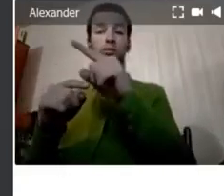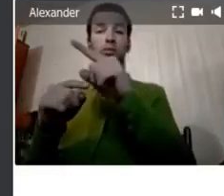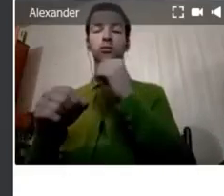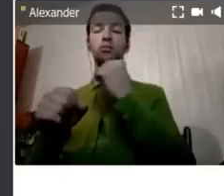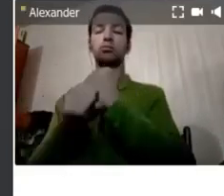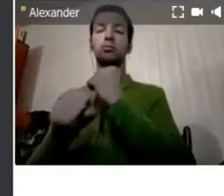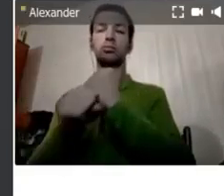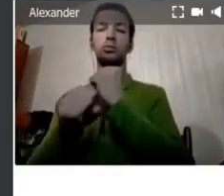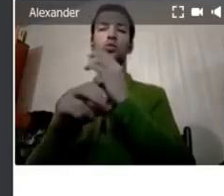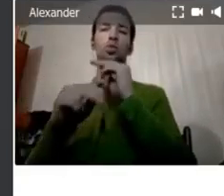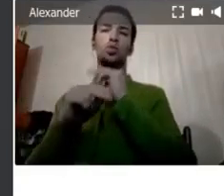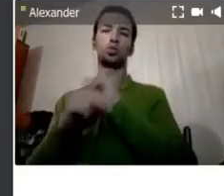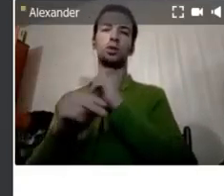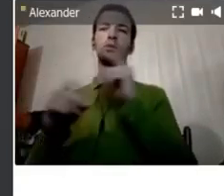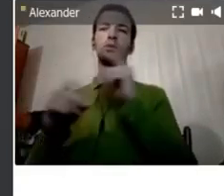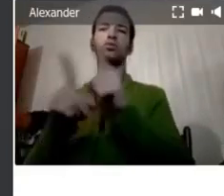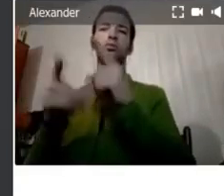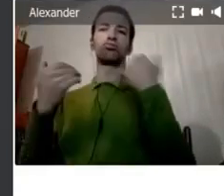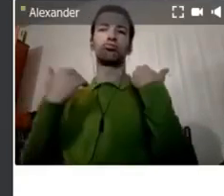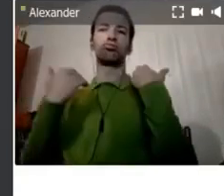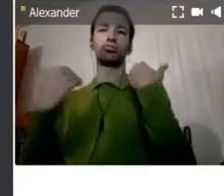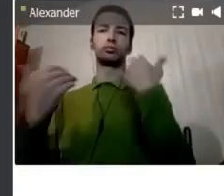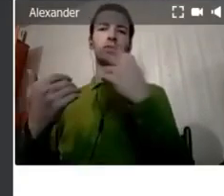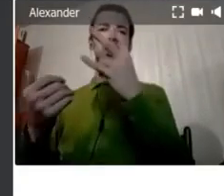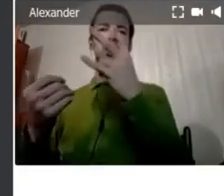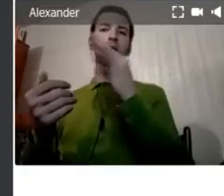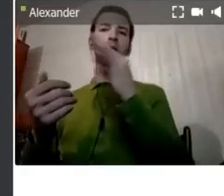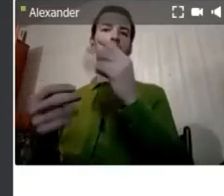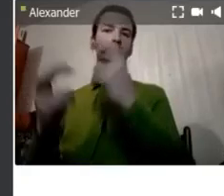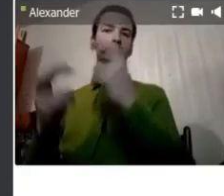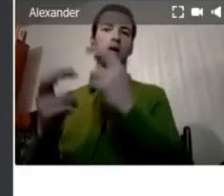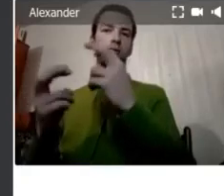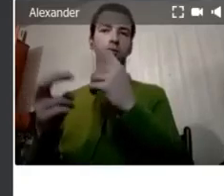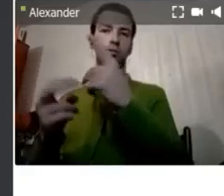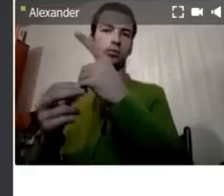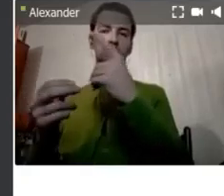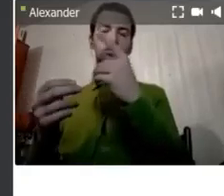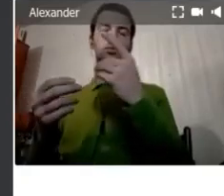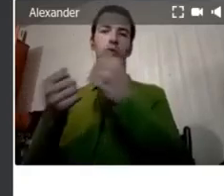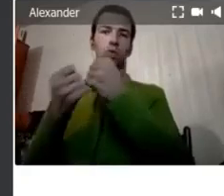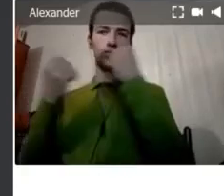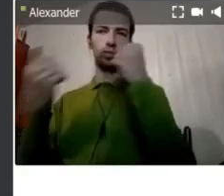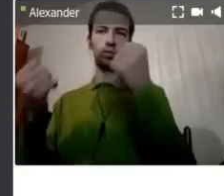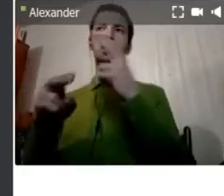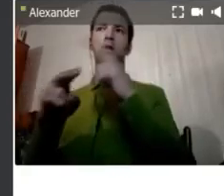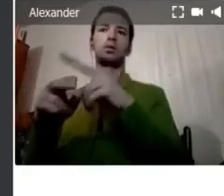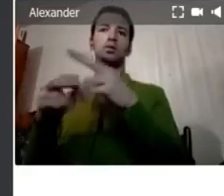мира. Вот, например, корейские клиенты, видим клиентов из России,